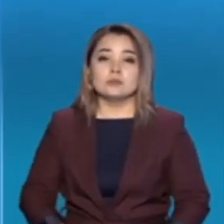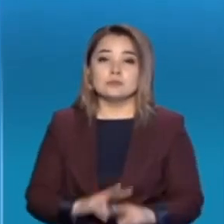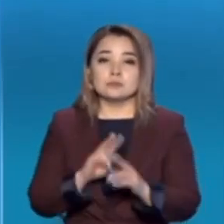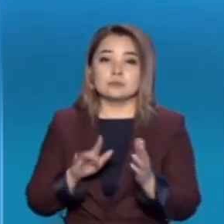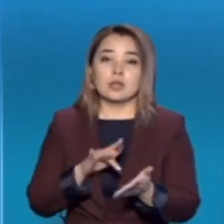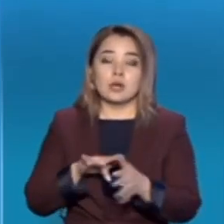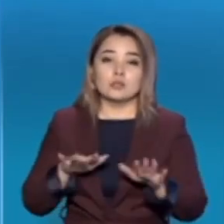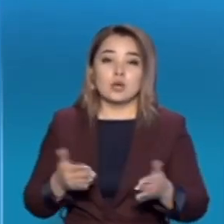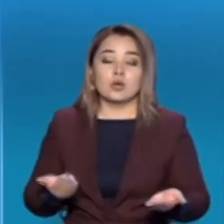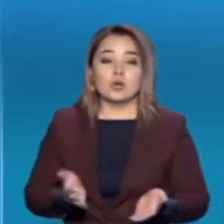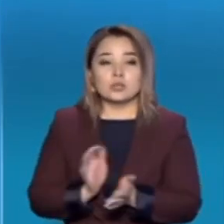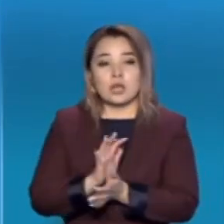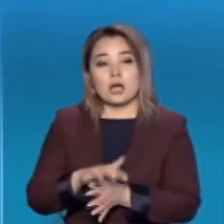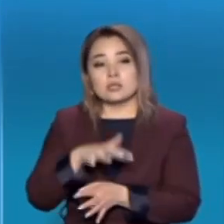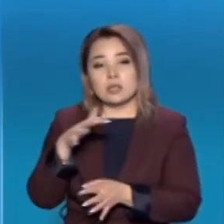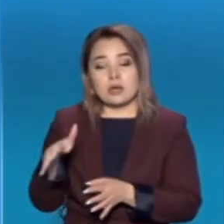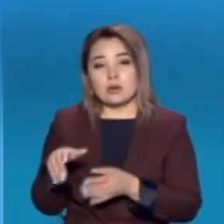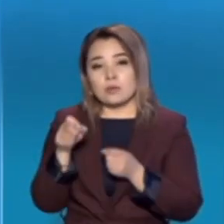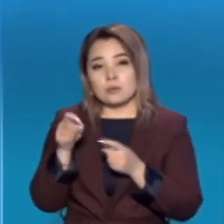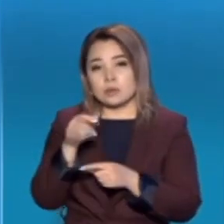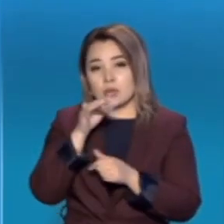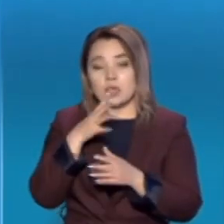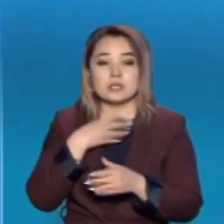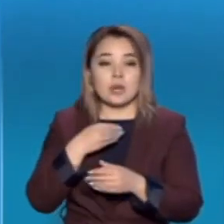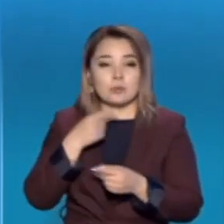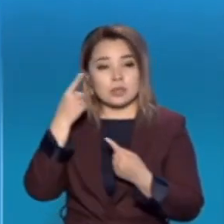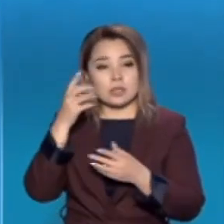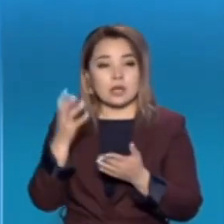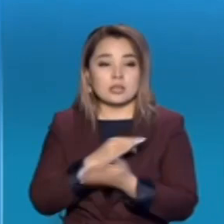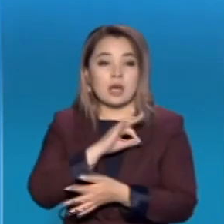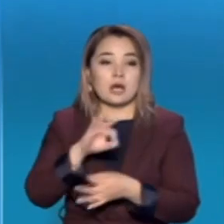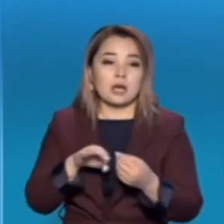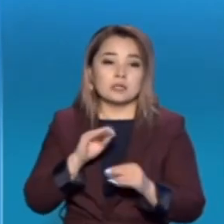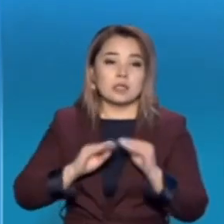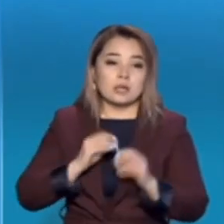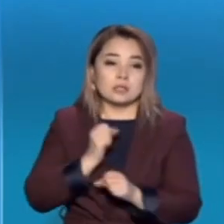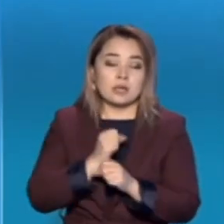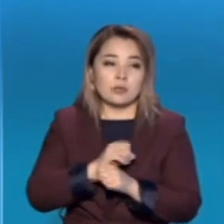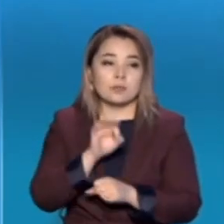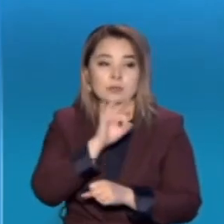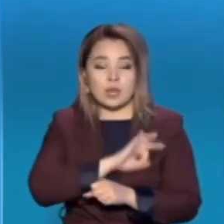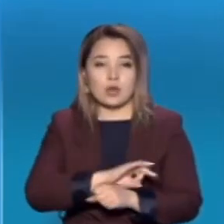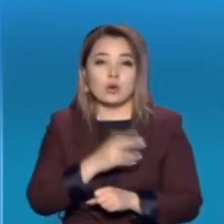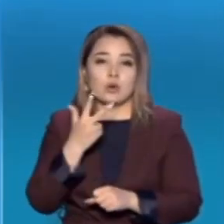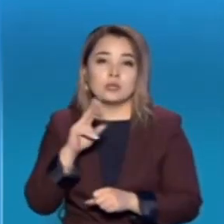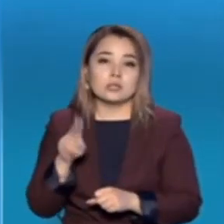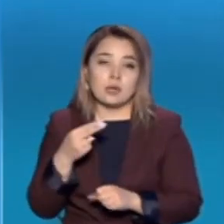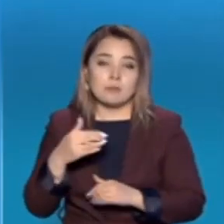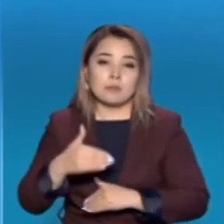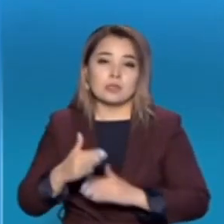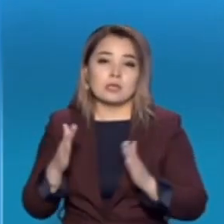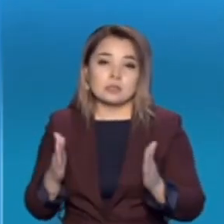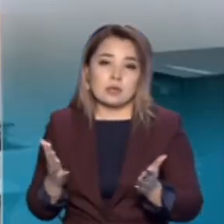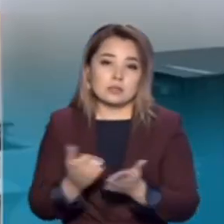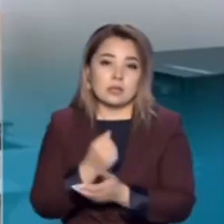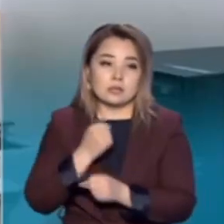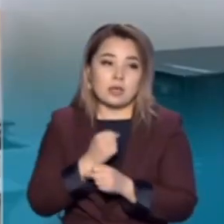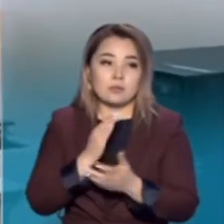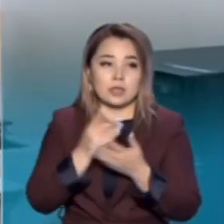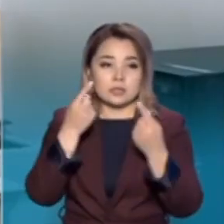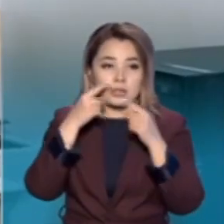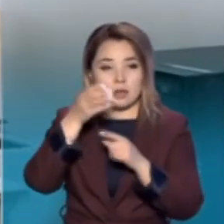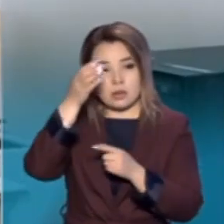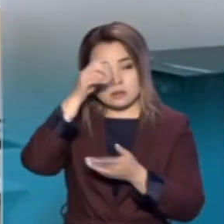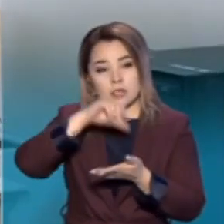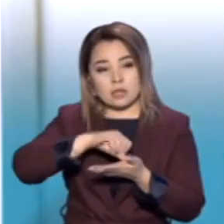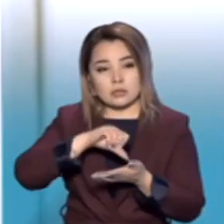Елордалықтар қоқыстан құтылмай жатқанда семейлік өнертапқыш қолда бар қалдық заттарды кәдеге жаратып, 3D принтер құрастырып шықты. Техника ғылымдарының